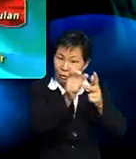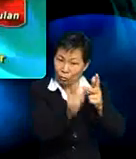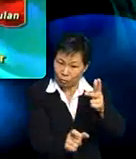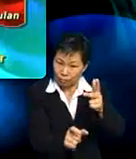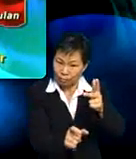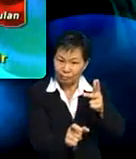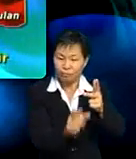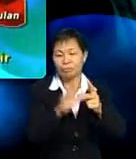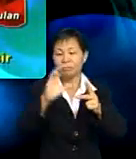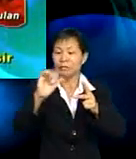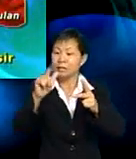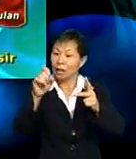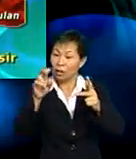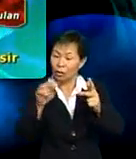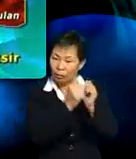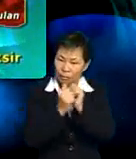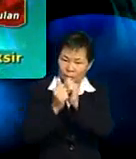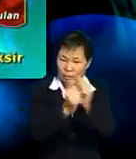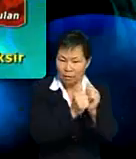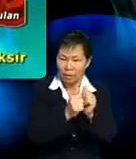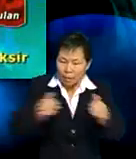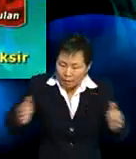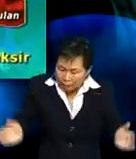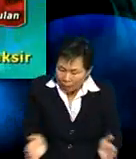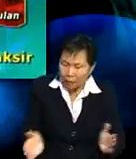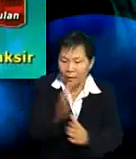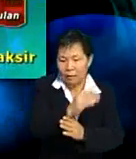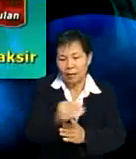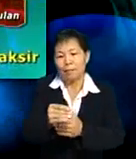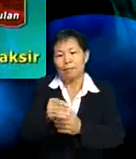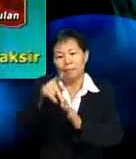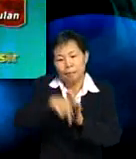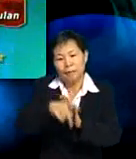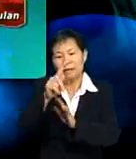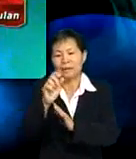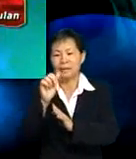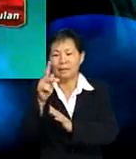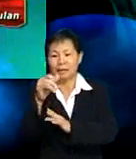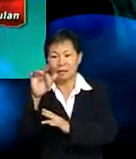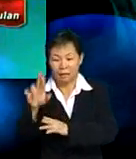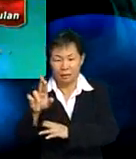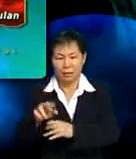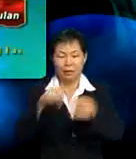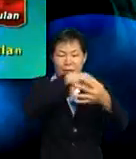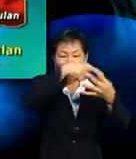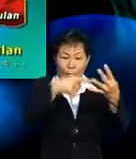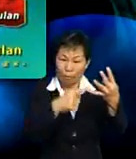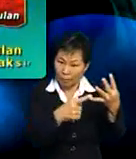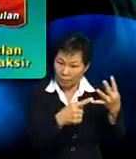individu, calon bersama-sama penggalak dan pentaksir. Model